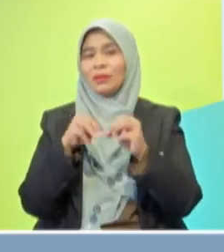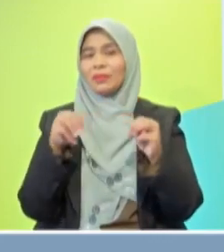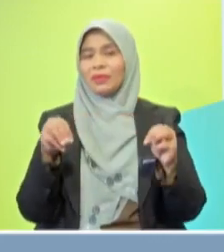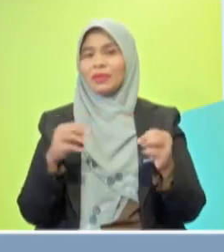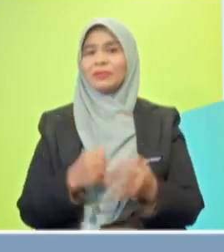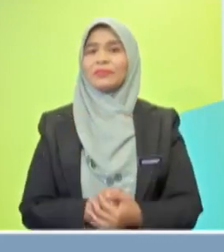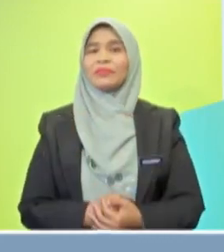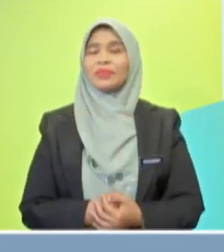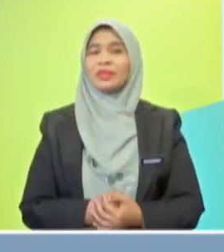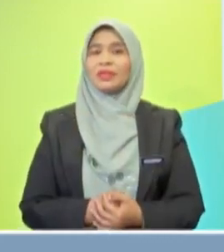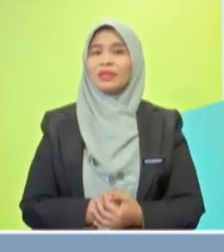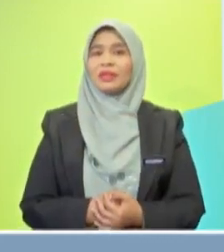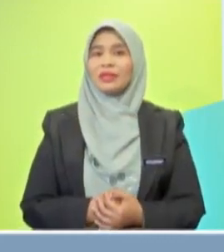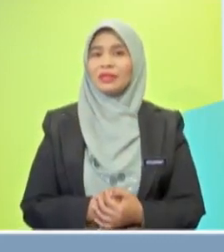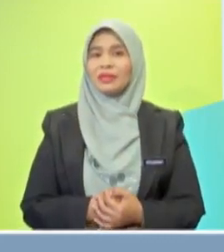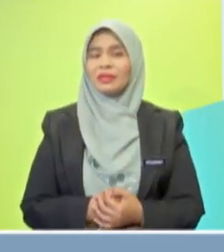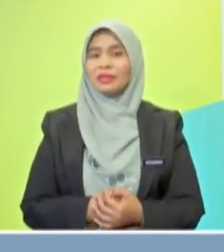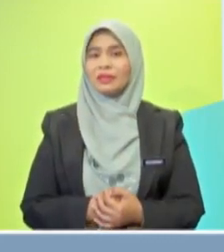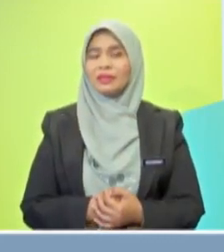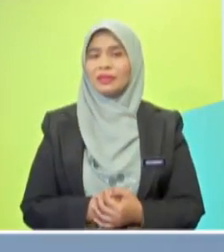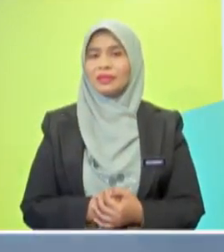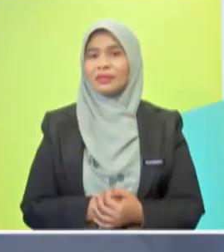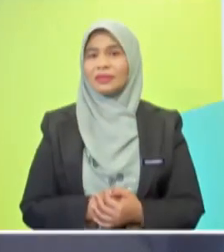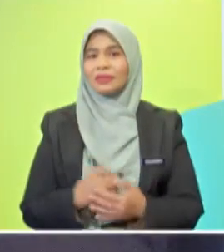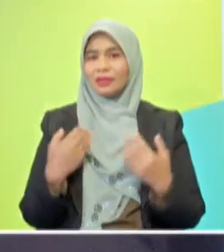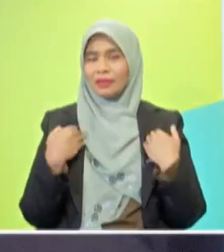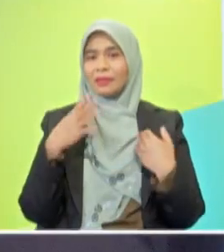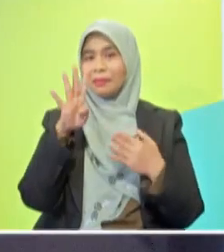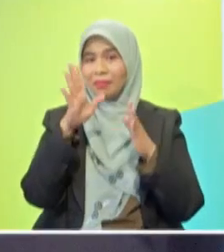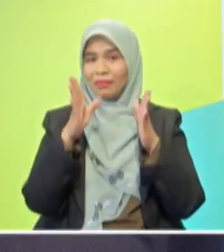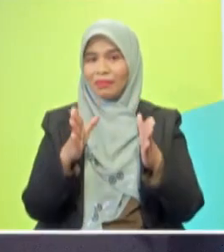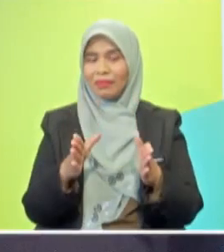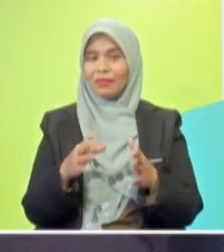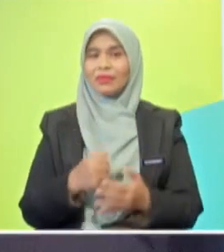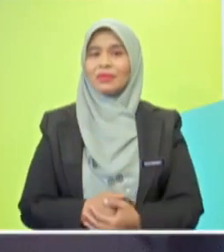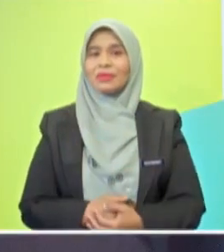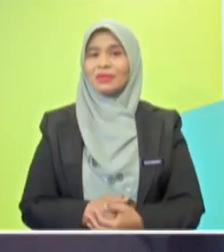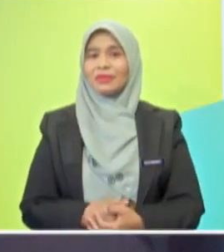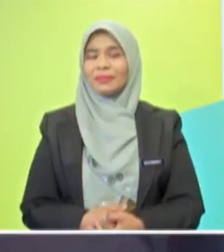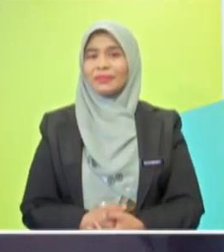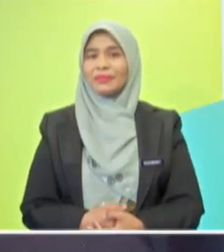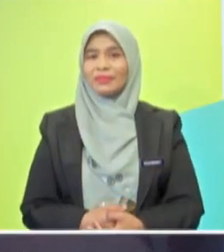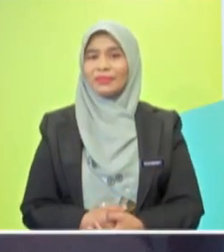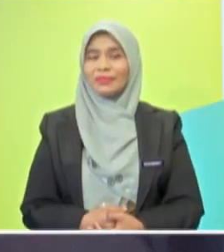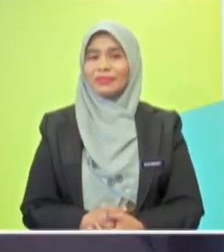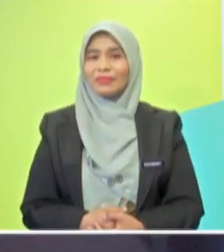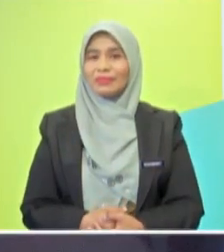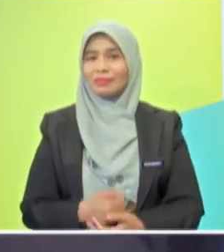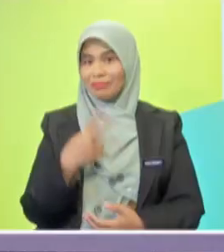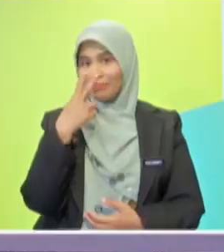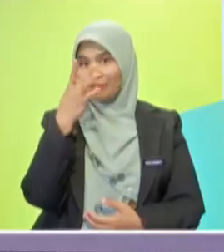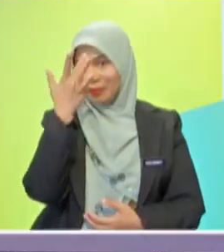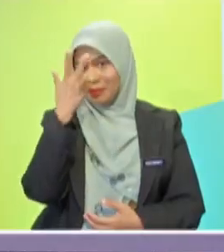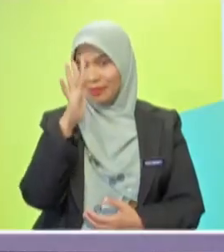Ustazah Roha ialah 4 orang. Baiklah Ustazah. Ini nampak cerdik murid-murid kita hari ini Ustazah. Tapi